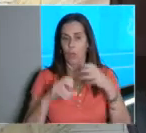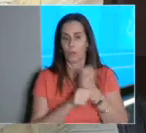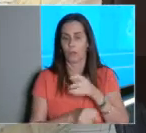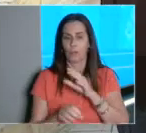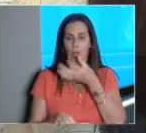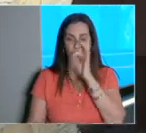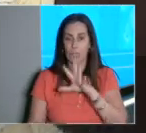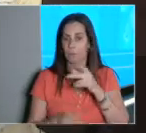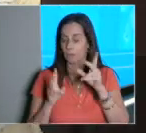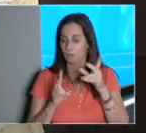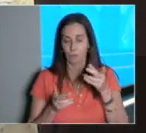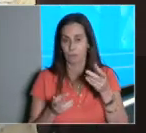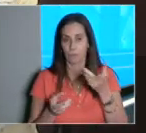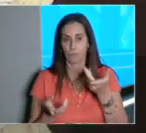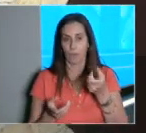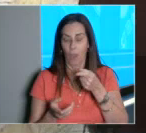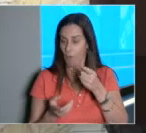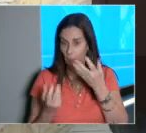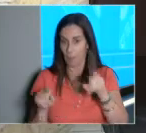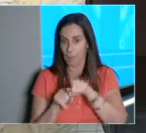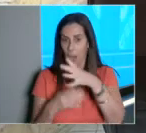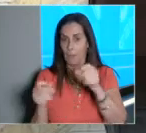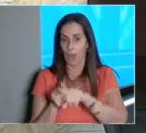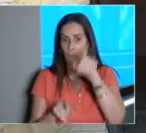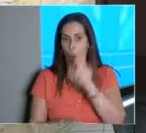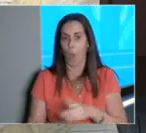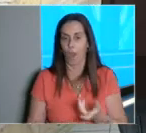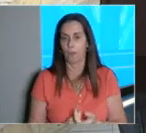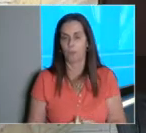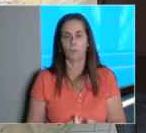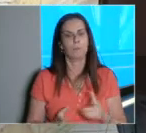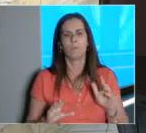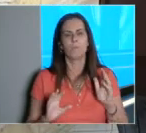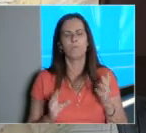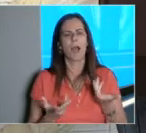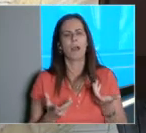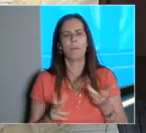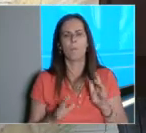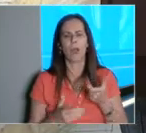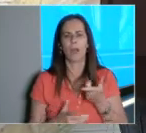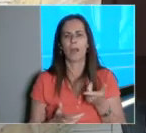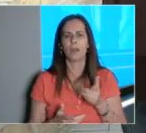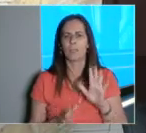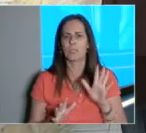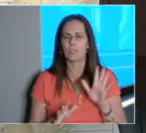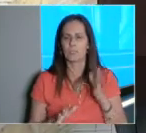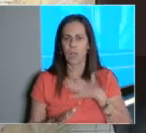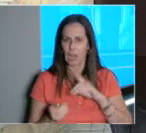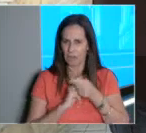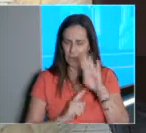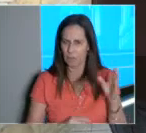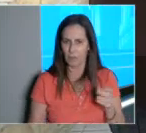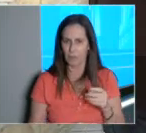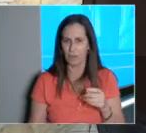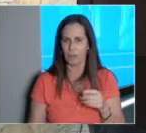להצביע למפלגת העבודה, אם תפסיק להצביע מפלגת, כאילו לא רק אתה, אלא... נכון. אז כאילו, מה שבר אותך? זה רק הסיכוי להחליף את ביבי? לא, לא, לא,